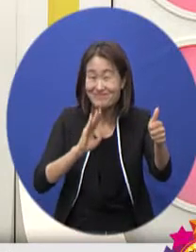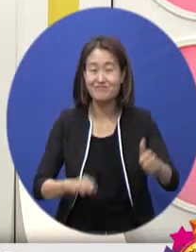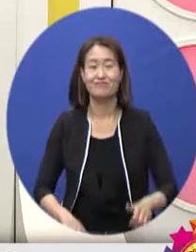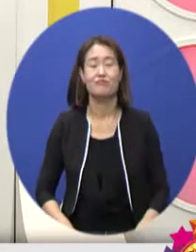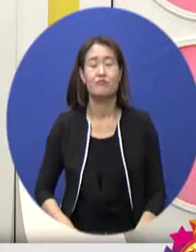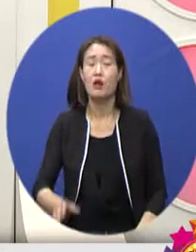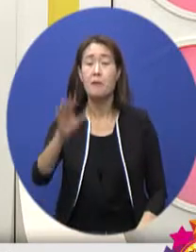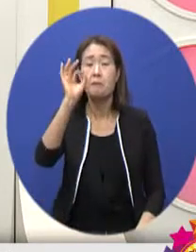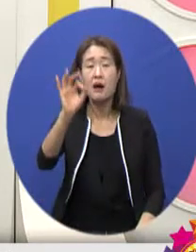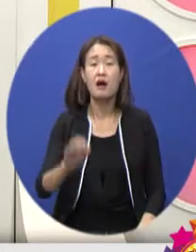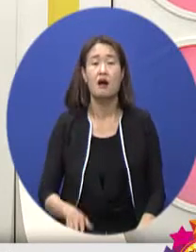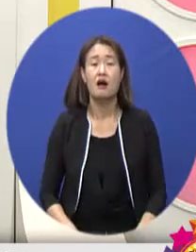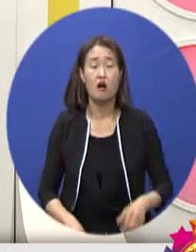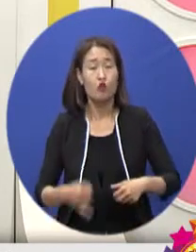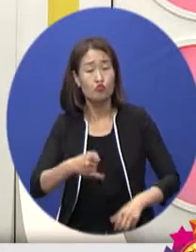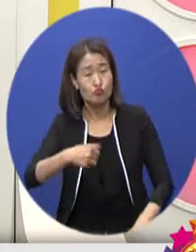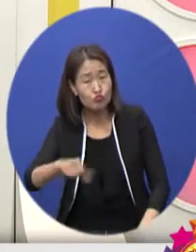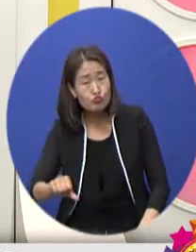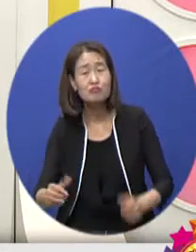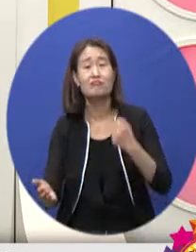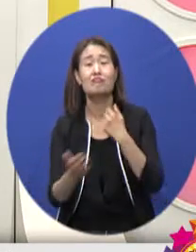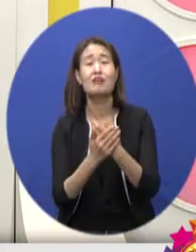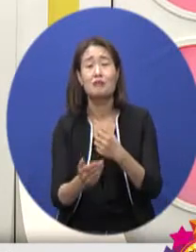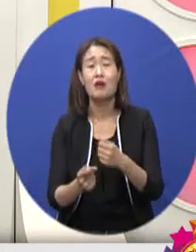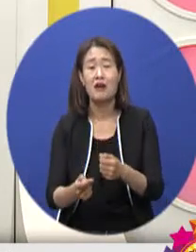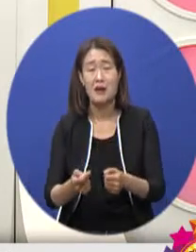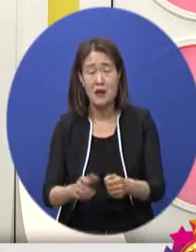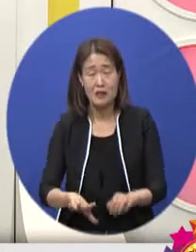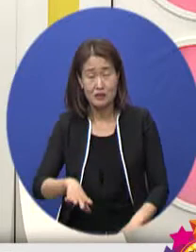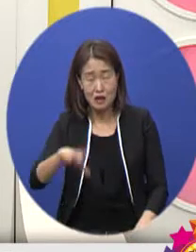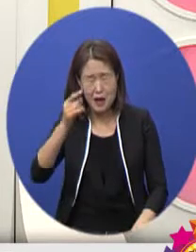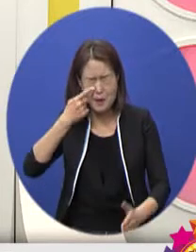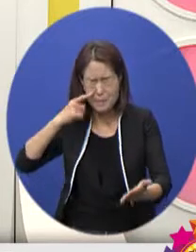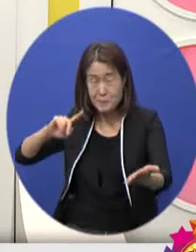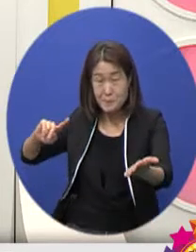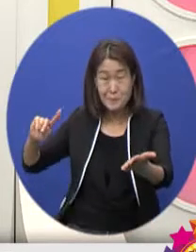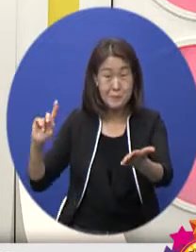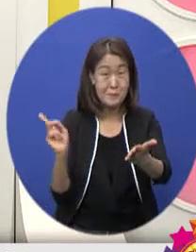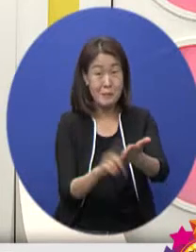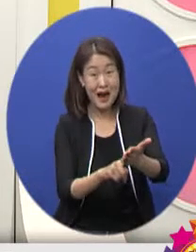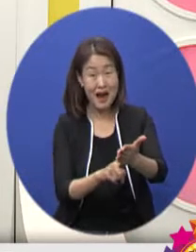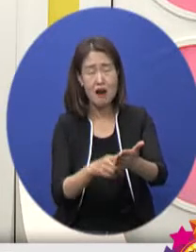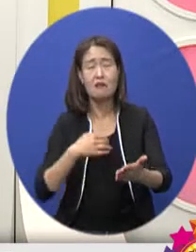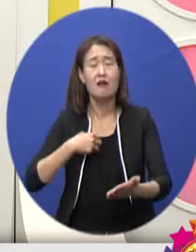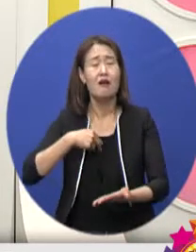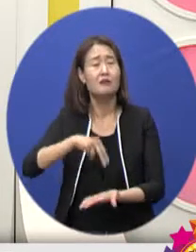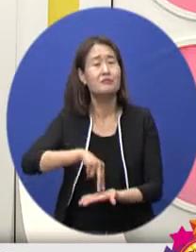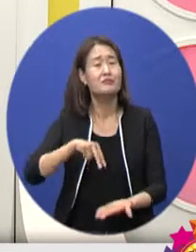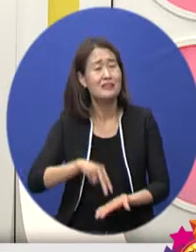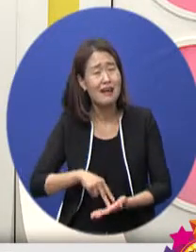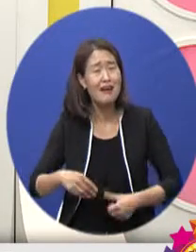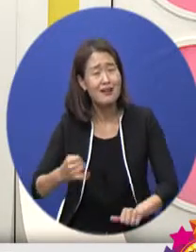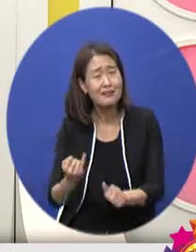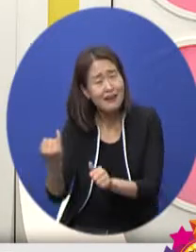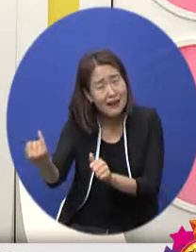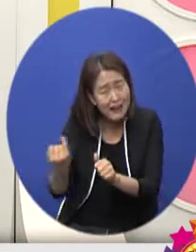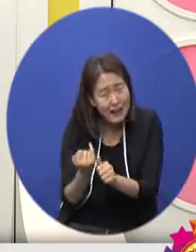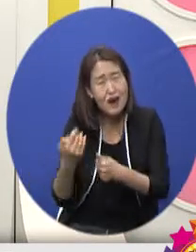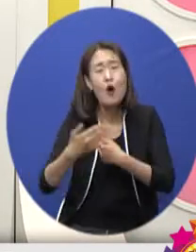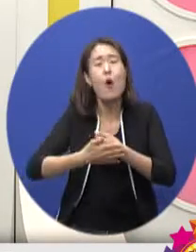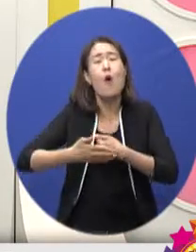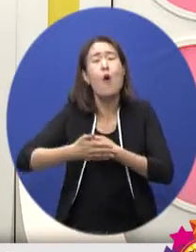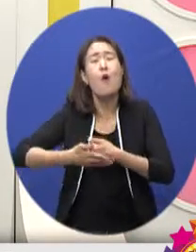아니 그러면은 그 자제분들 덕분에 초기에 발견되신 거잖아요. 그렇죠. 네. 그래 은인이죠 저희 며느리가. 아이고 얼마나